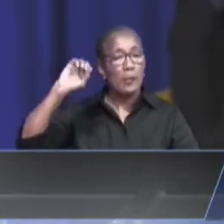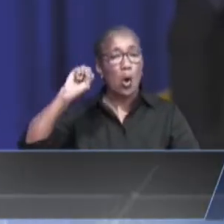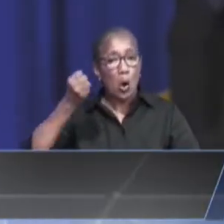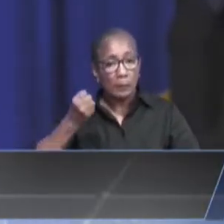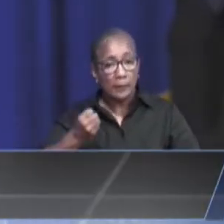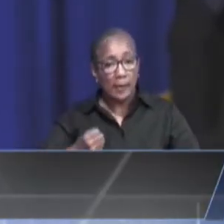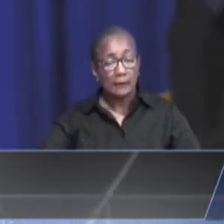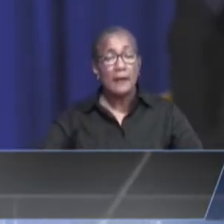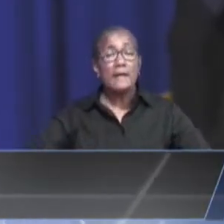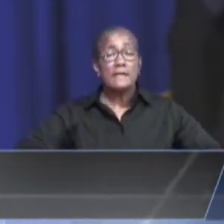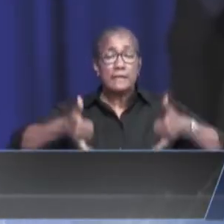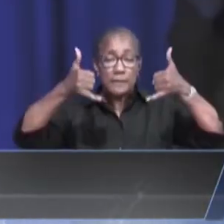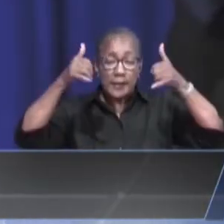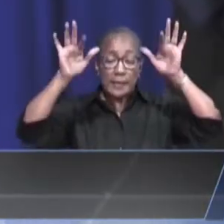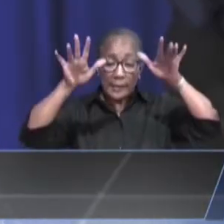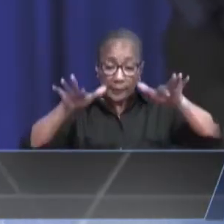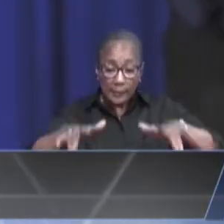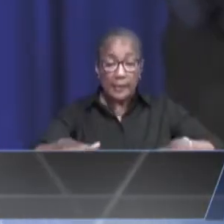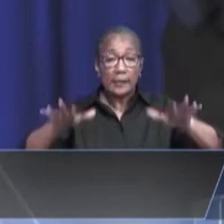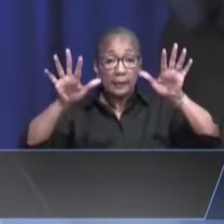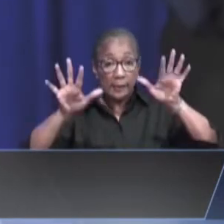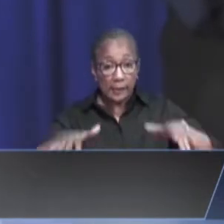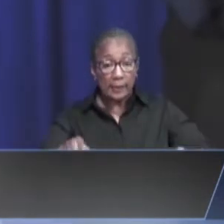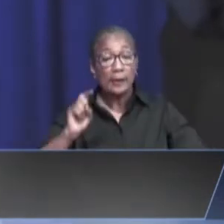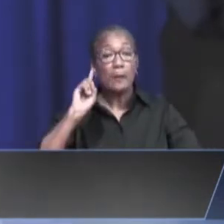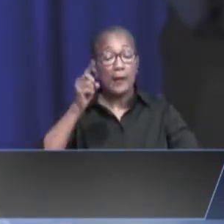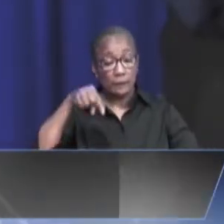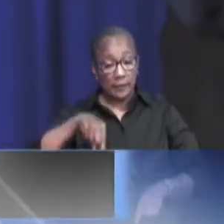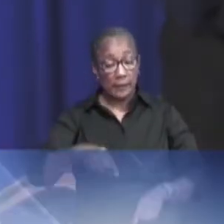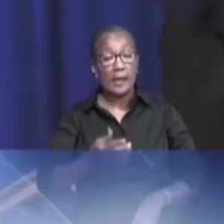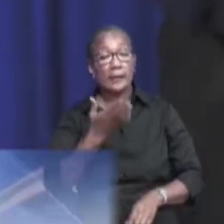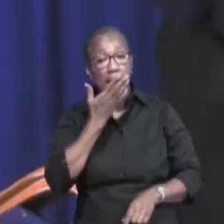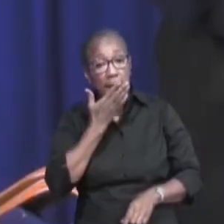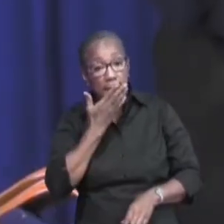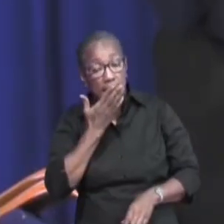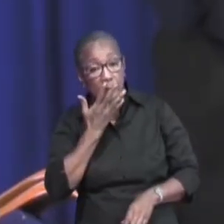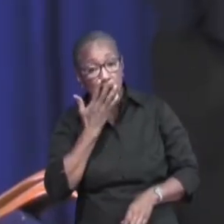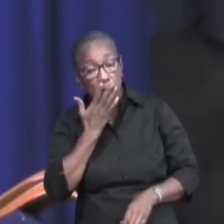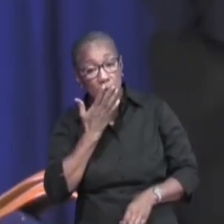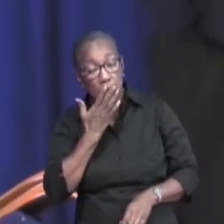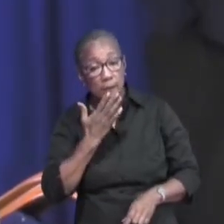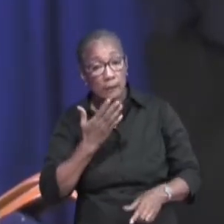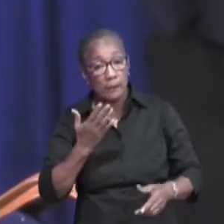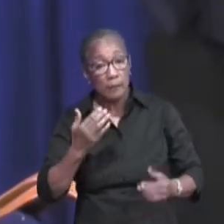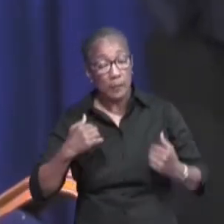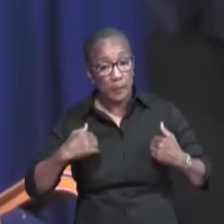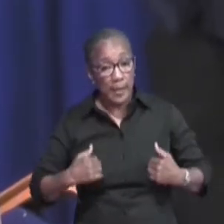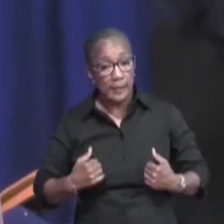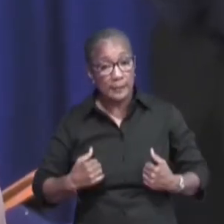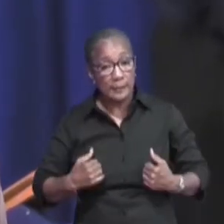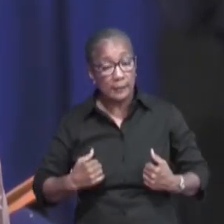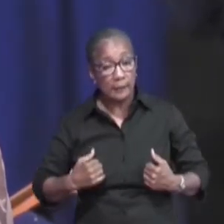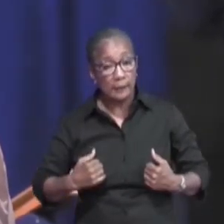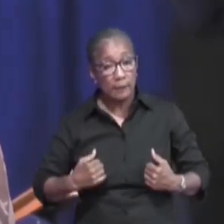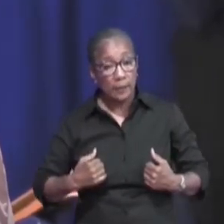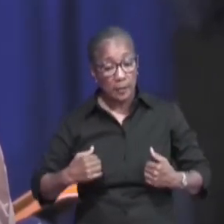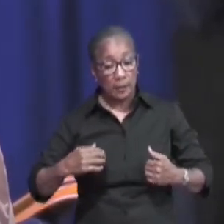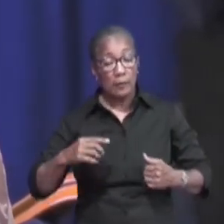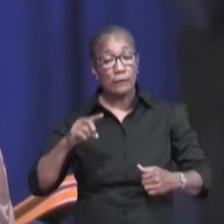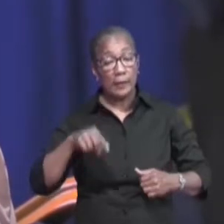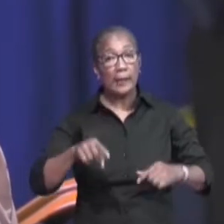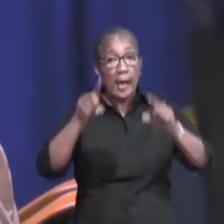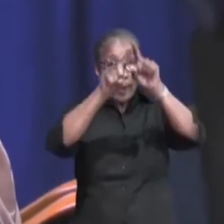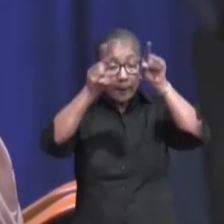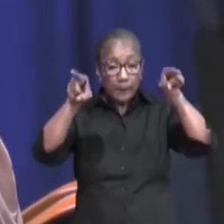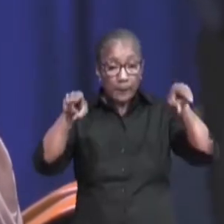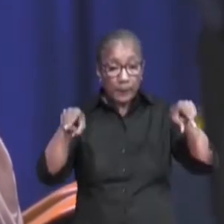fadong tide den in him se brana na nga sa den de captain den smaf den contact